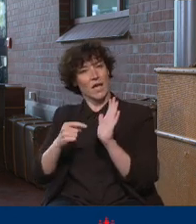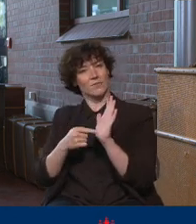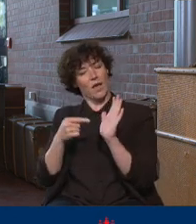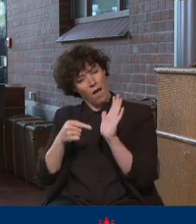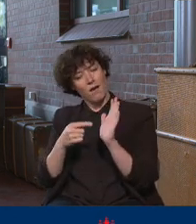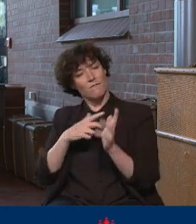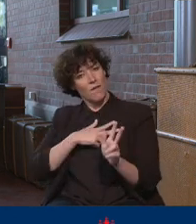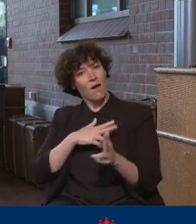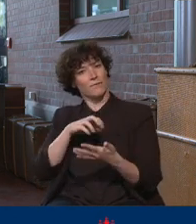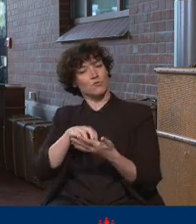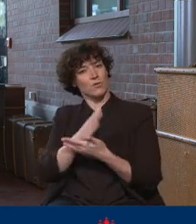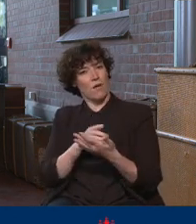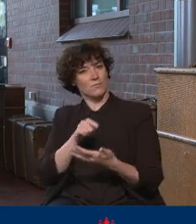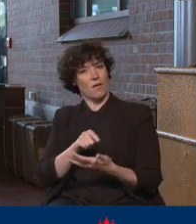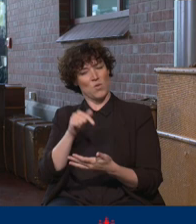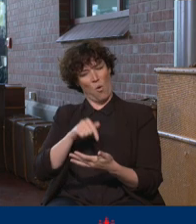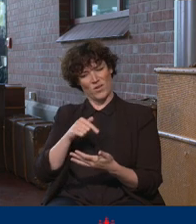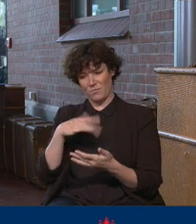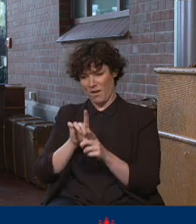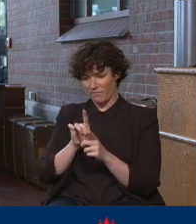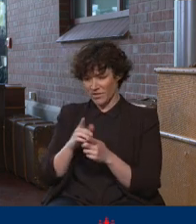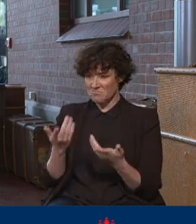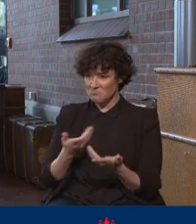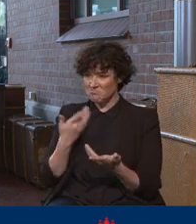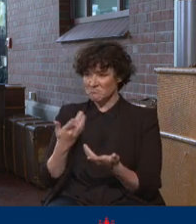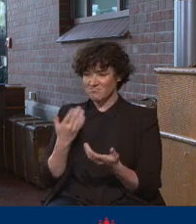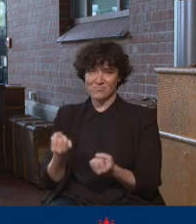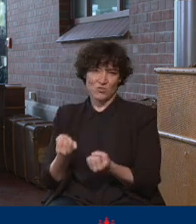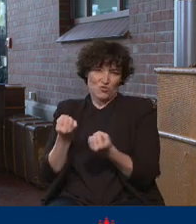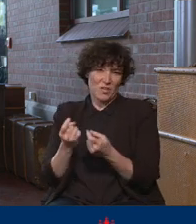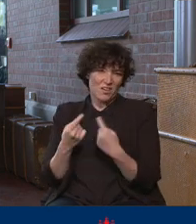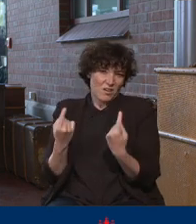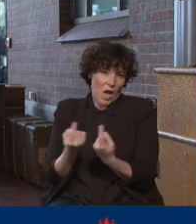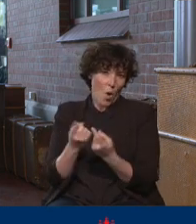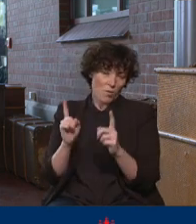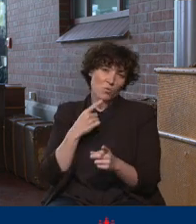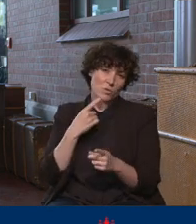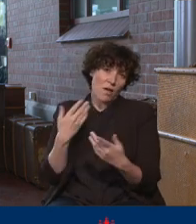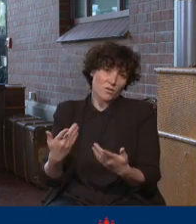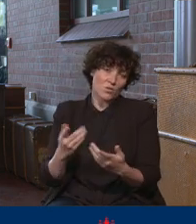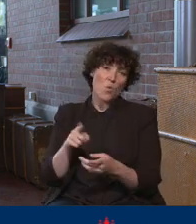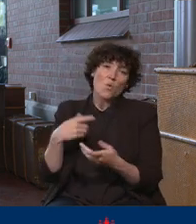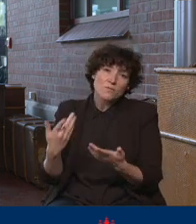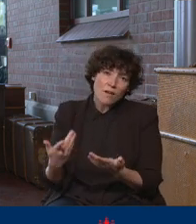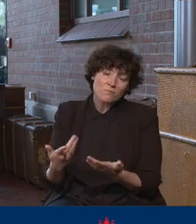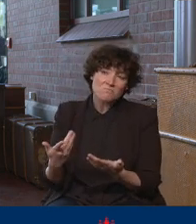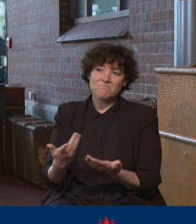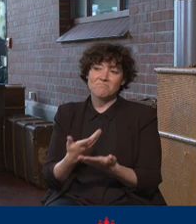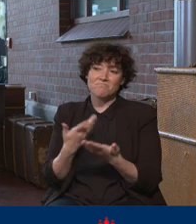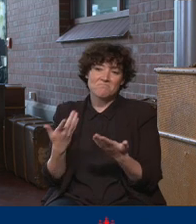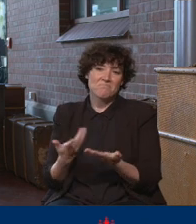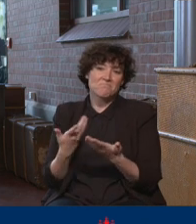stadtteil heute ist es ja so ein ganz schwieriger raum muss man wirklich mal sagen dann ist es schon aus